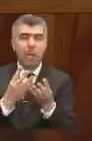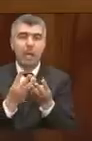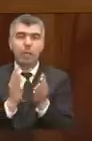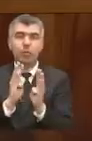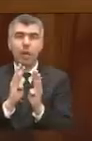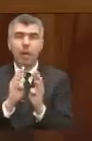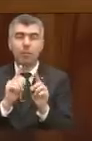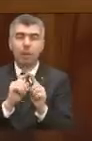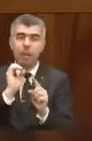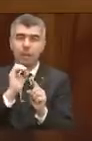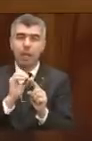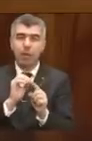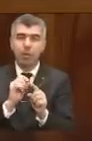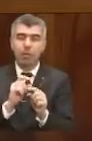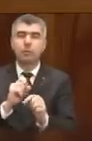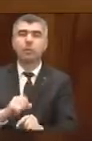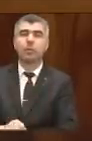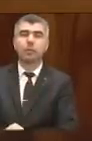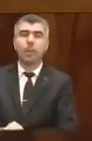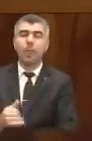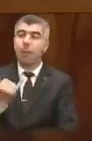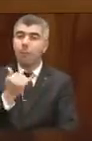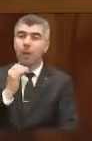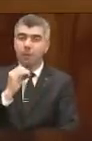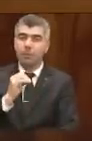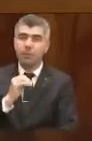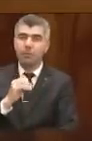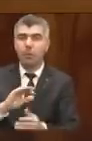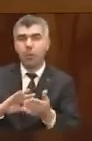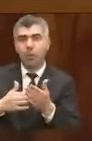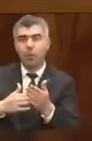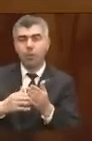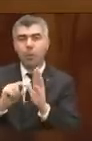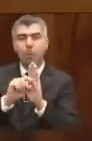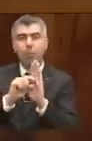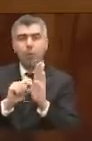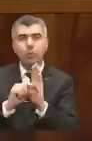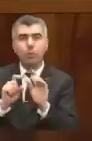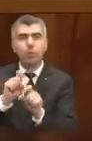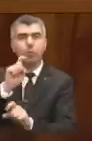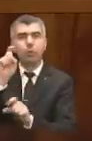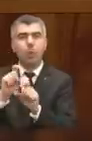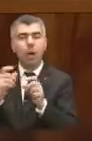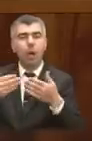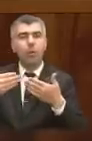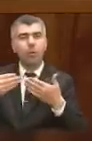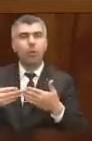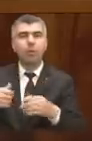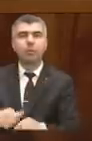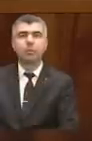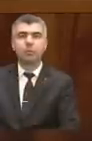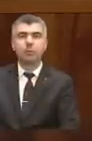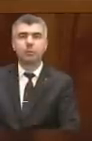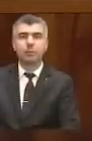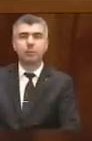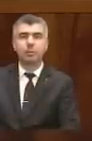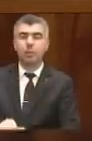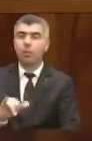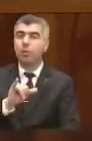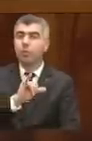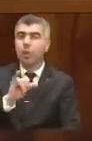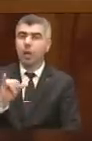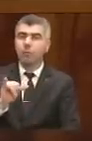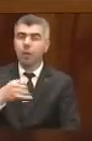الموضوعاتيه غنتكلم لكم عليه فقط فيما يرتبط بالموضوع ديال المسائله ديالكم اليوم وما غنتكلمش على